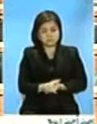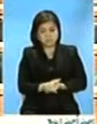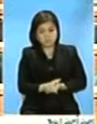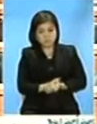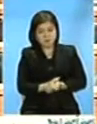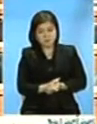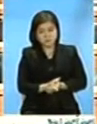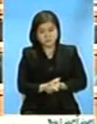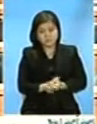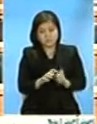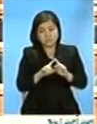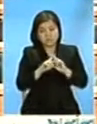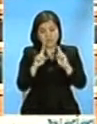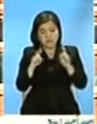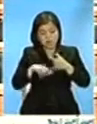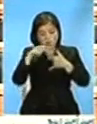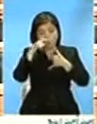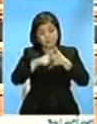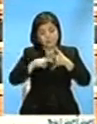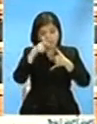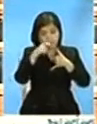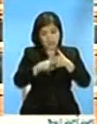ต่ผมเรียนนะครับในเรื่องคุณสมบัติ